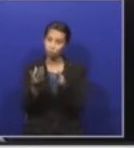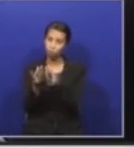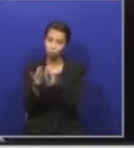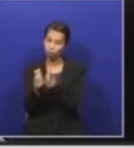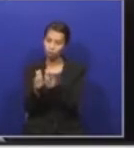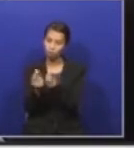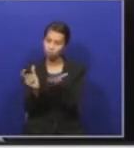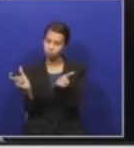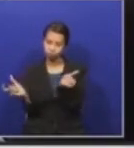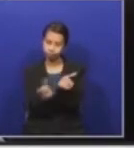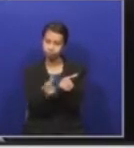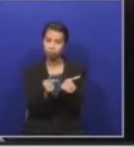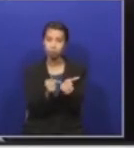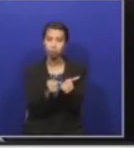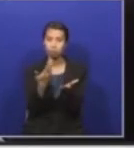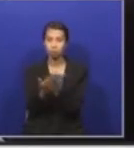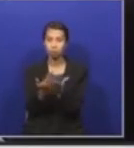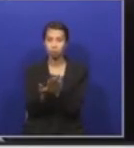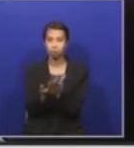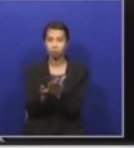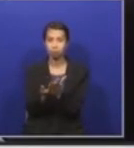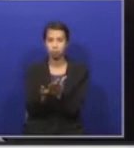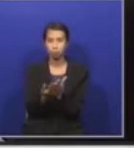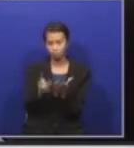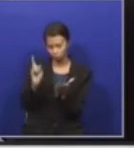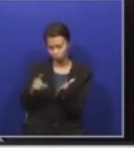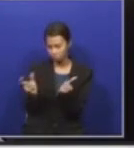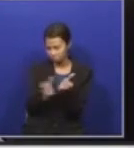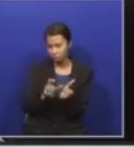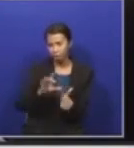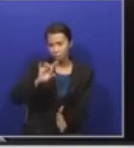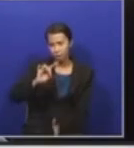ขจำนวนหน่วยเลยนะครับ